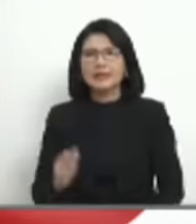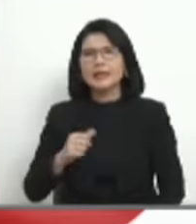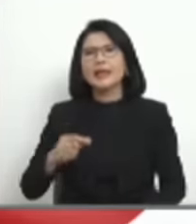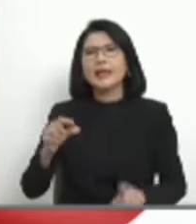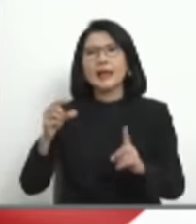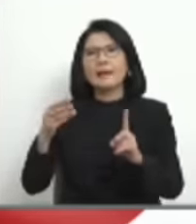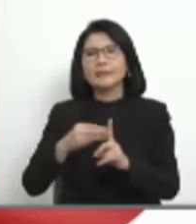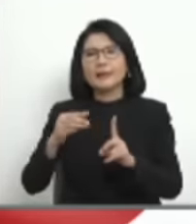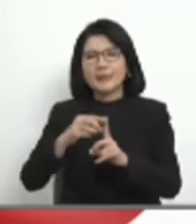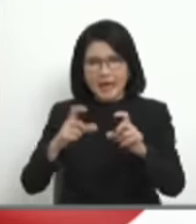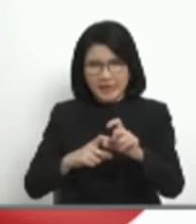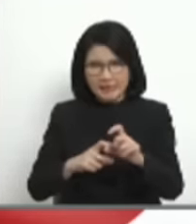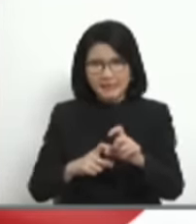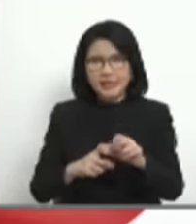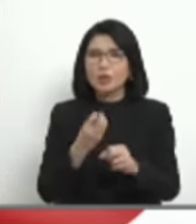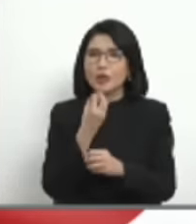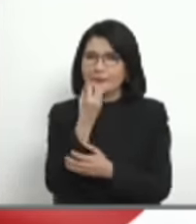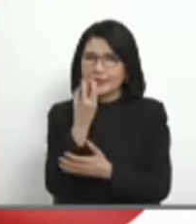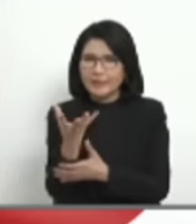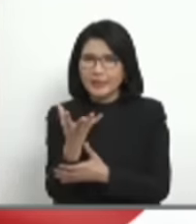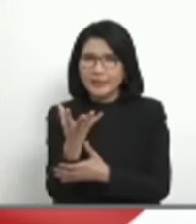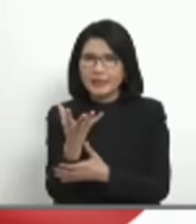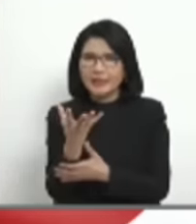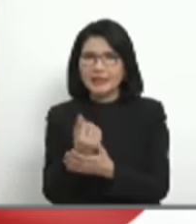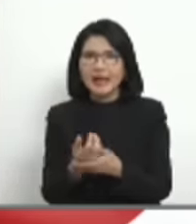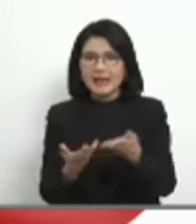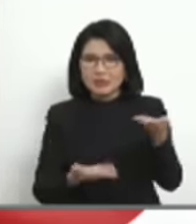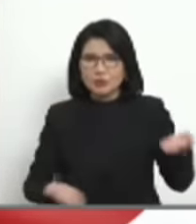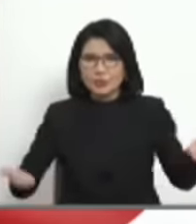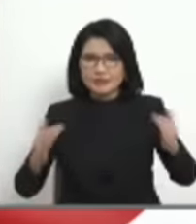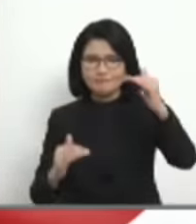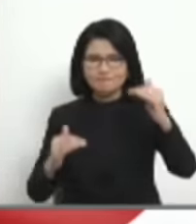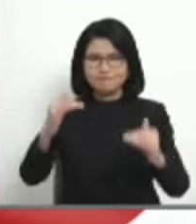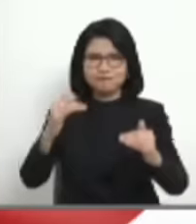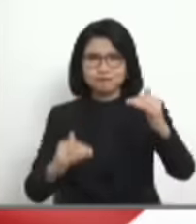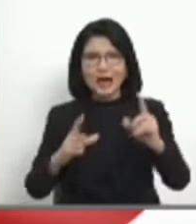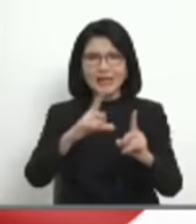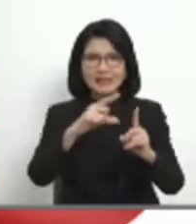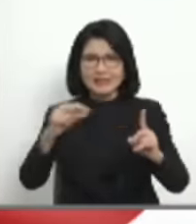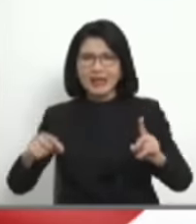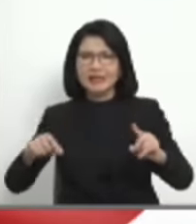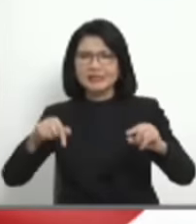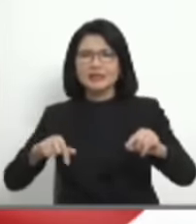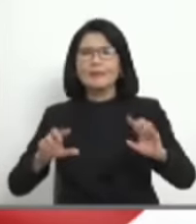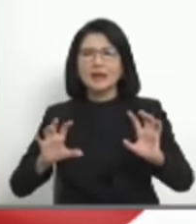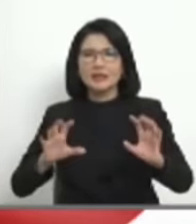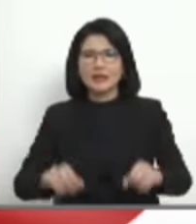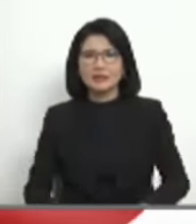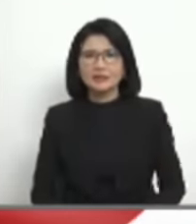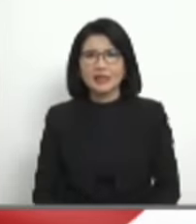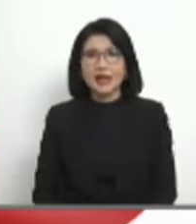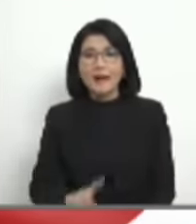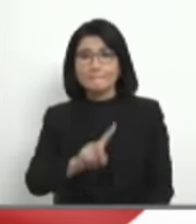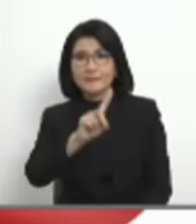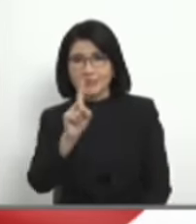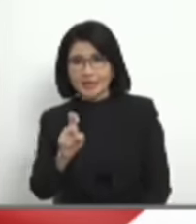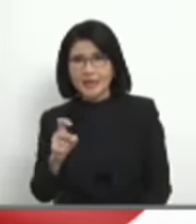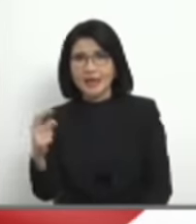sudah menyampaikan Pak bahwa eh kondisi ketimbangan digital ini sangat tinggi di tempat kita pertanyaan saya kepada Pak